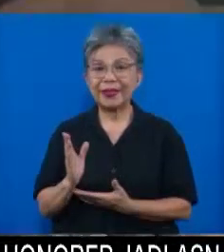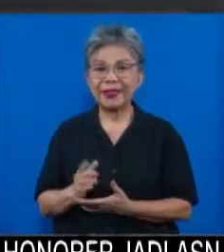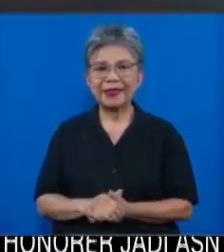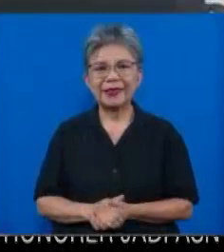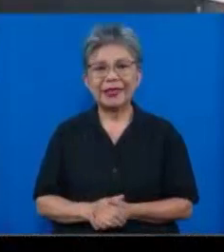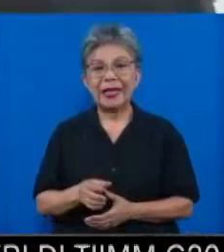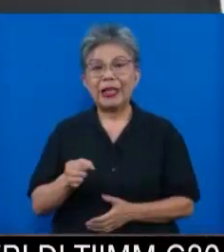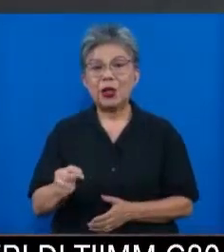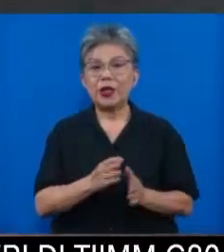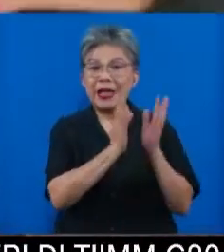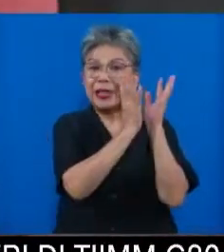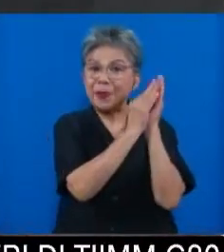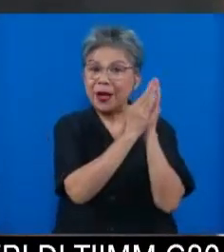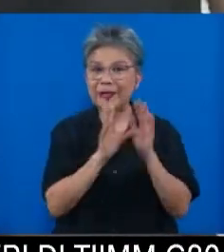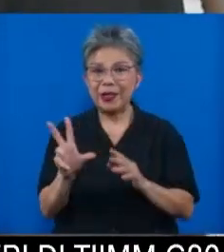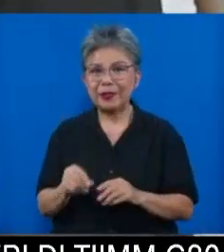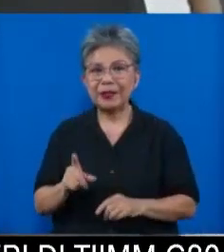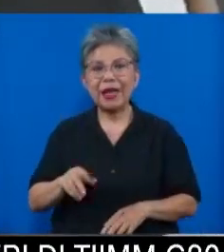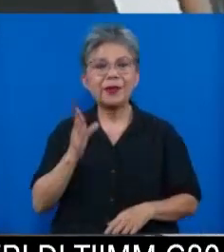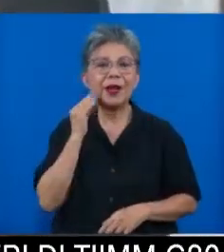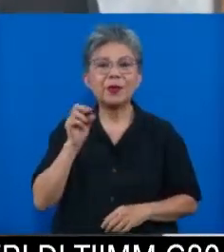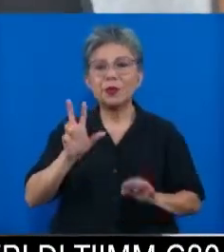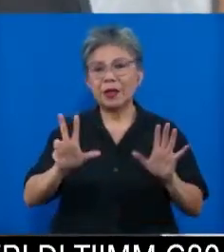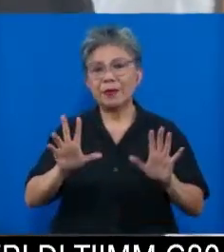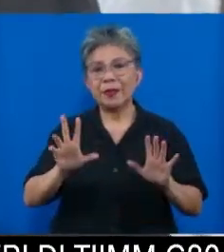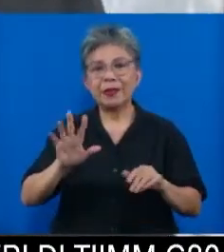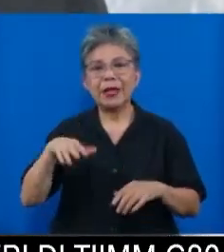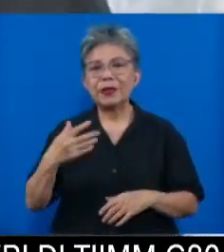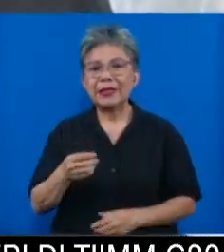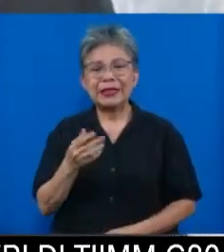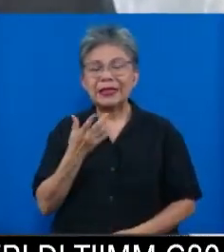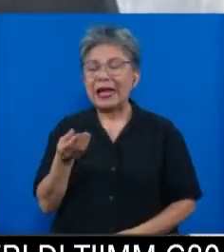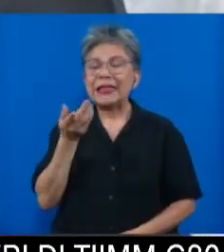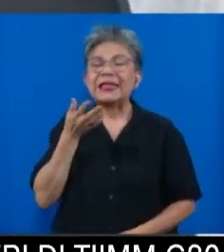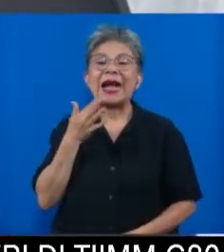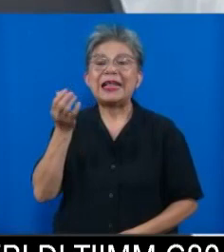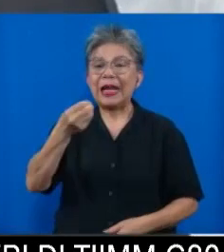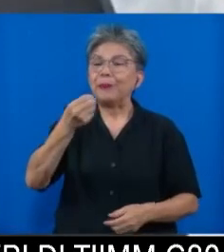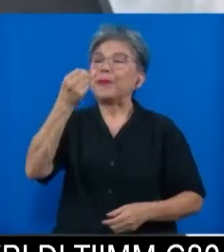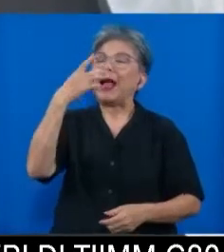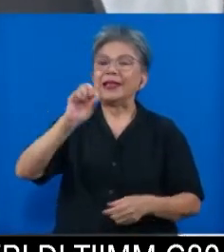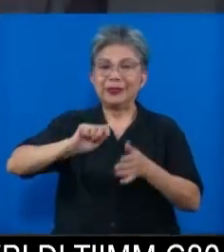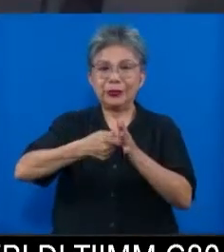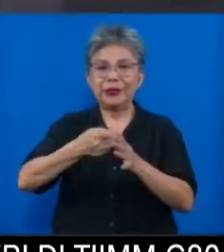Sementara di Indramayu, Jawa Barat, seorang anak berusia 8 tahun tidak sengaja menelan anak kunci ketika